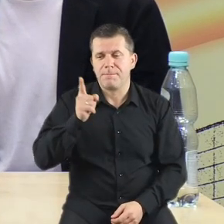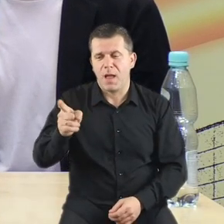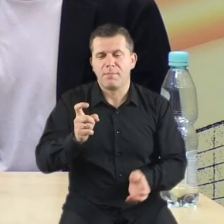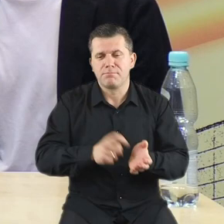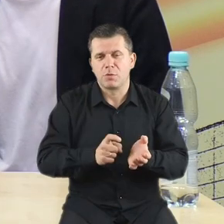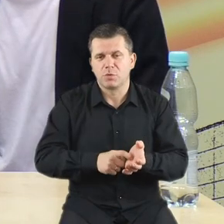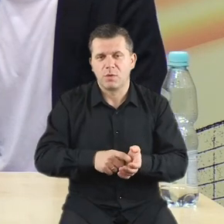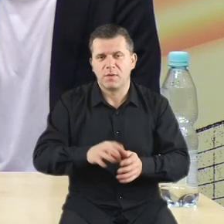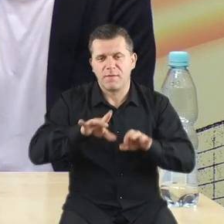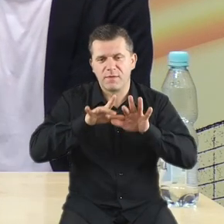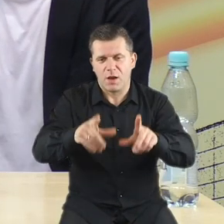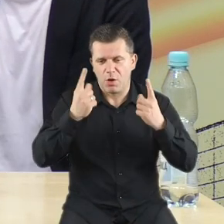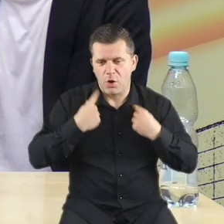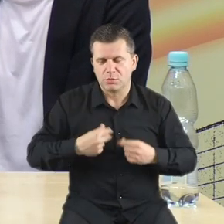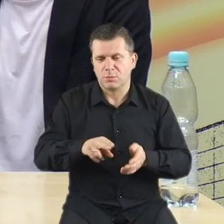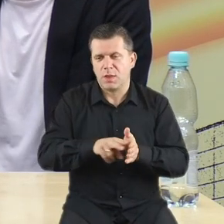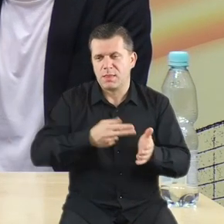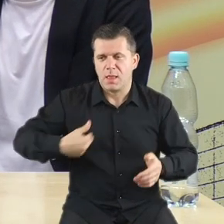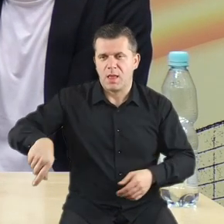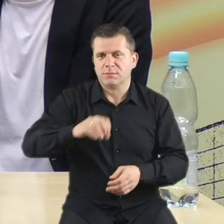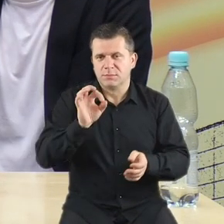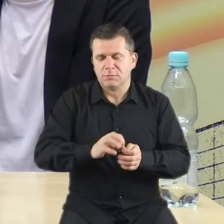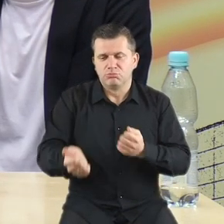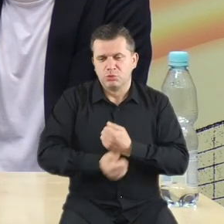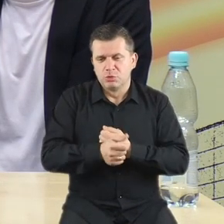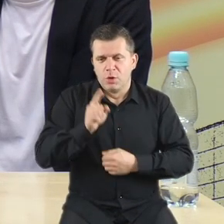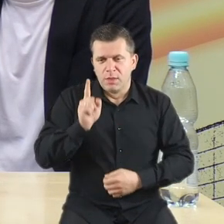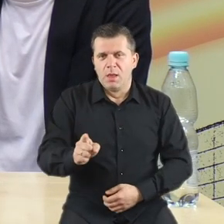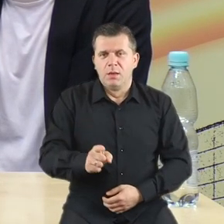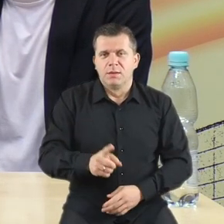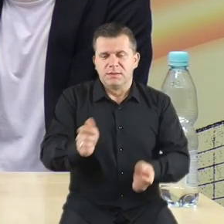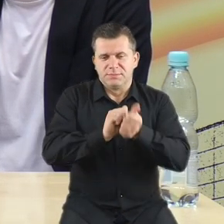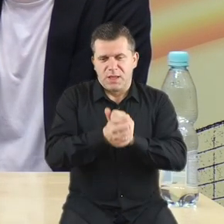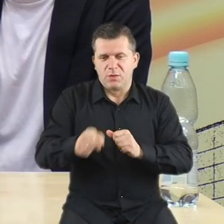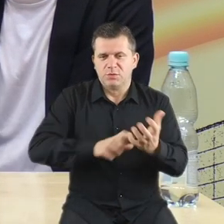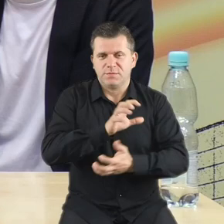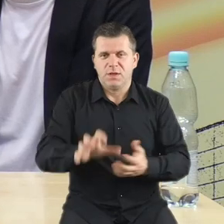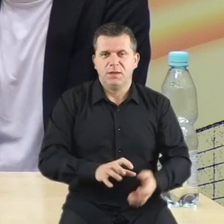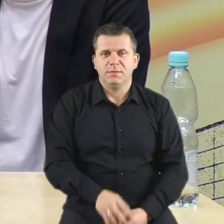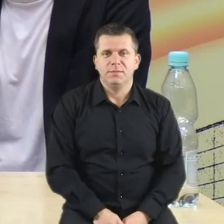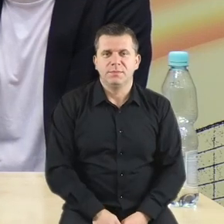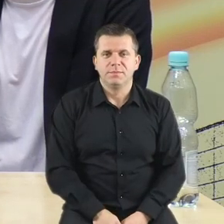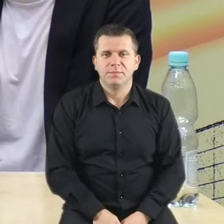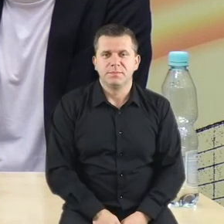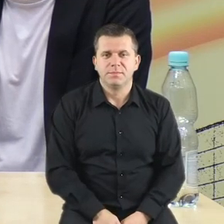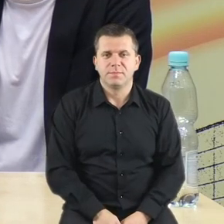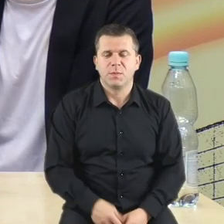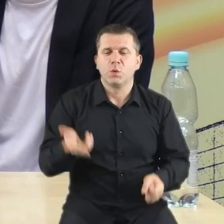osób spośród nas z pewnością przyczyniłyby się do tego, że zmieniłby się ten świat, w jakim